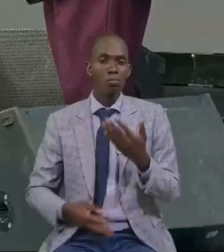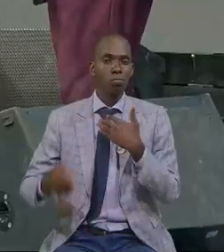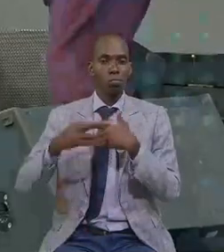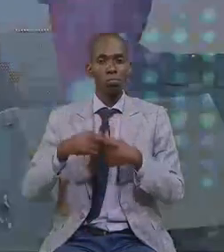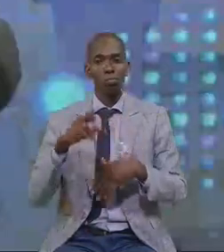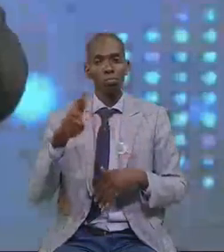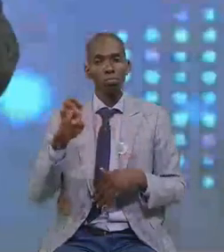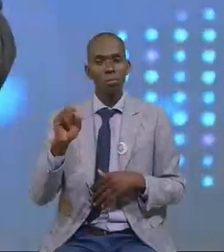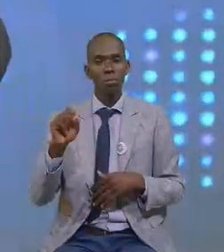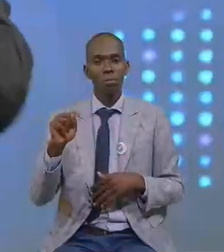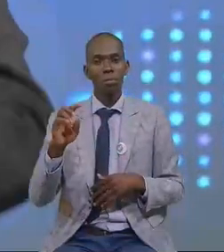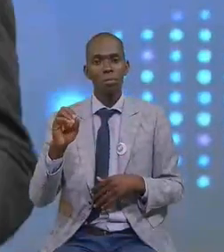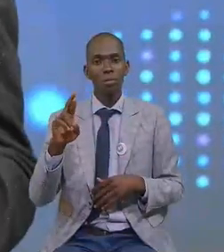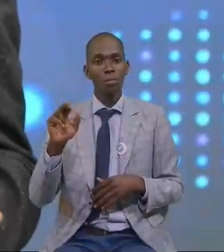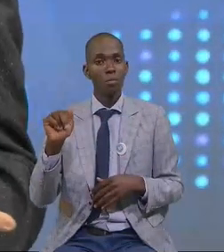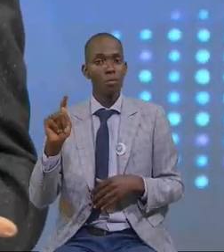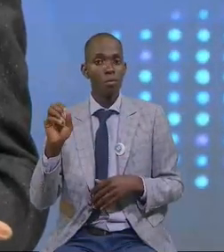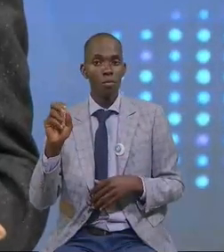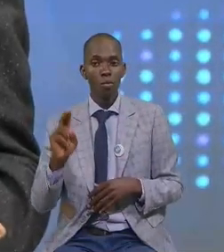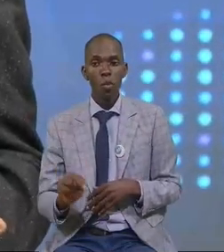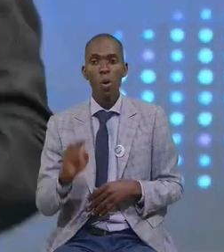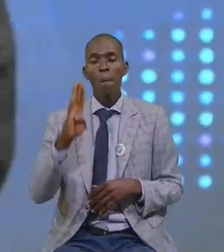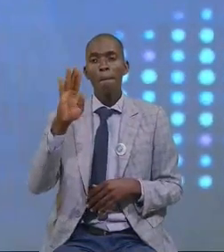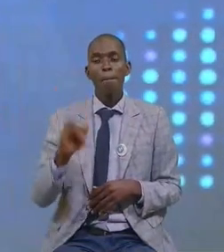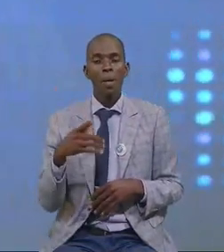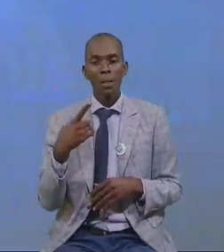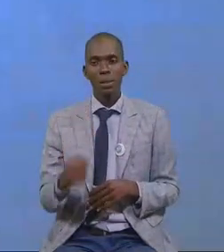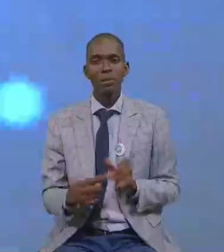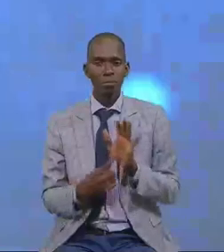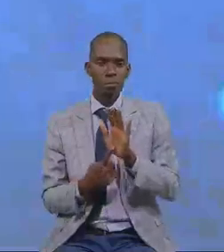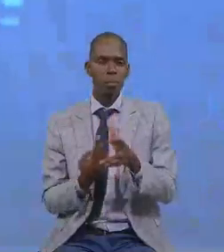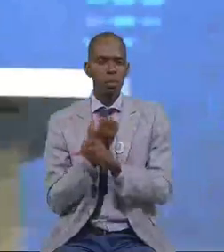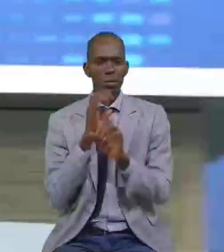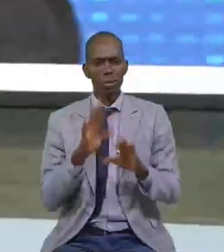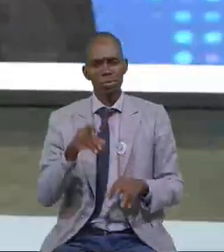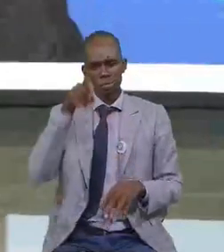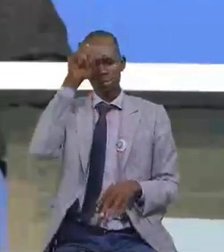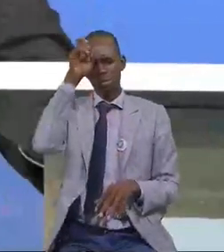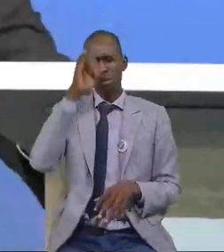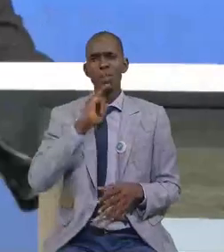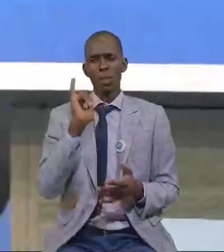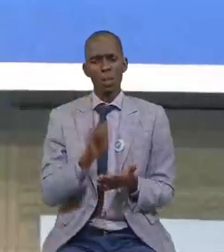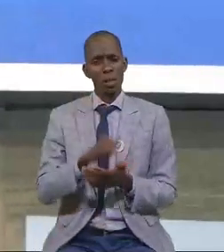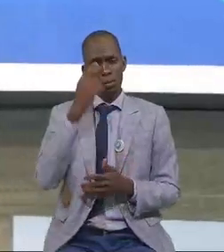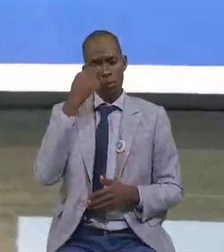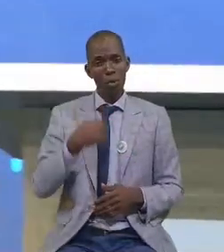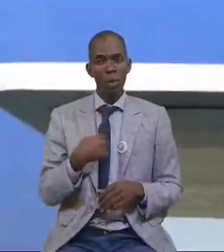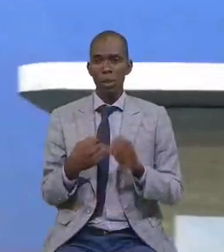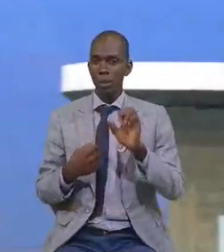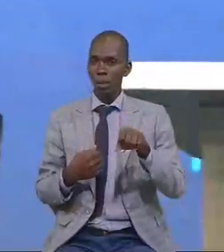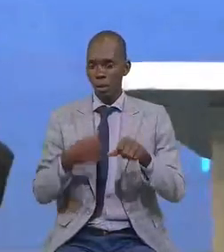Rédempteur révélé. Vous demandez, est-ce pour moi? Oui, il restaure le